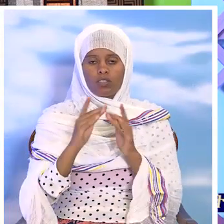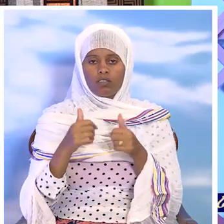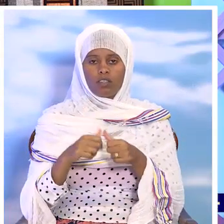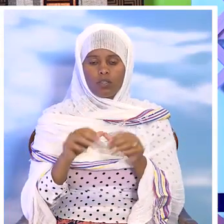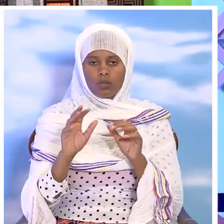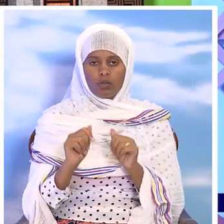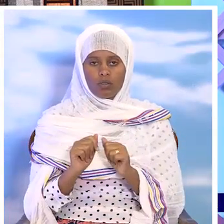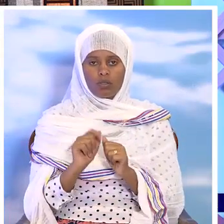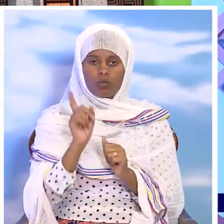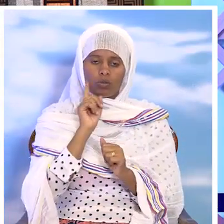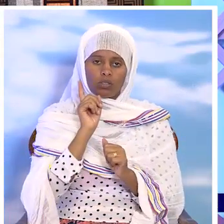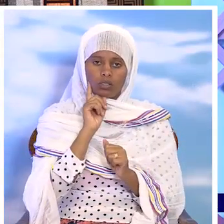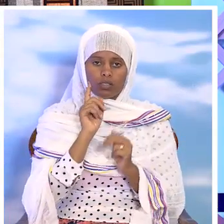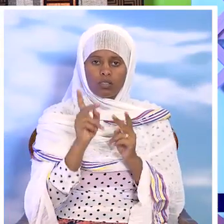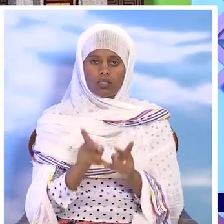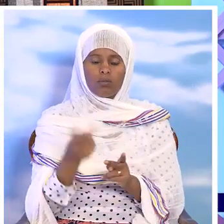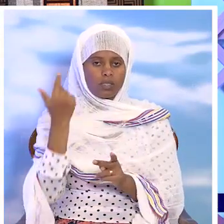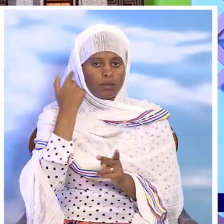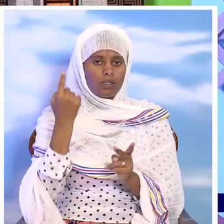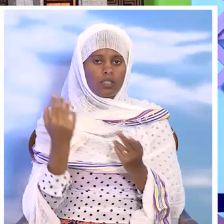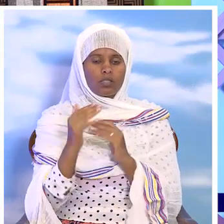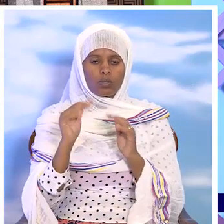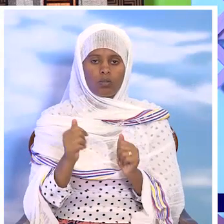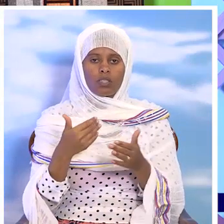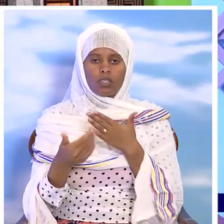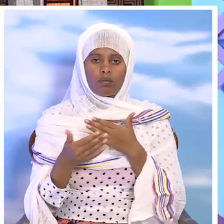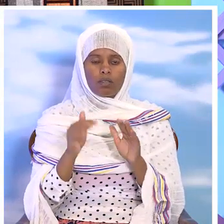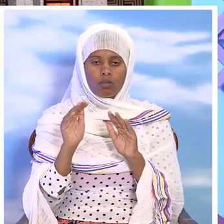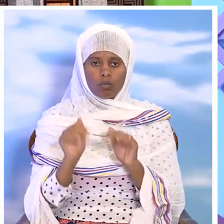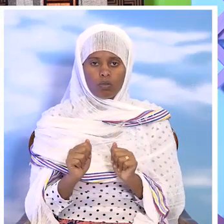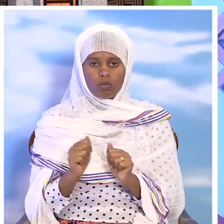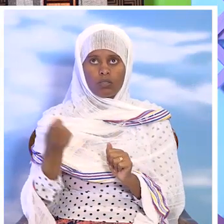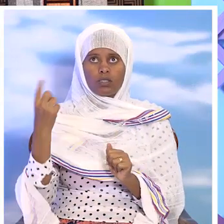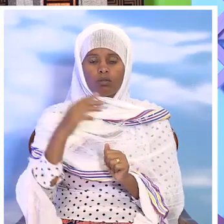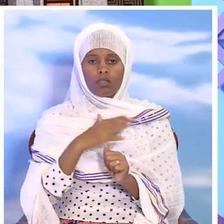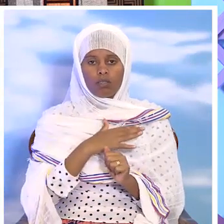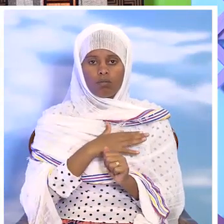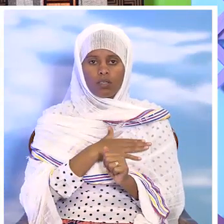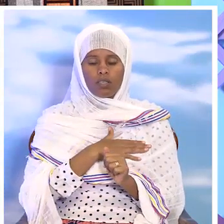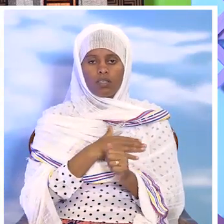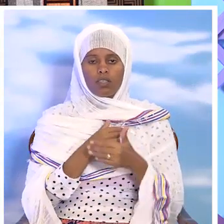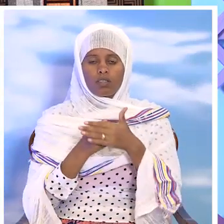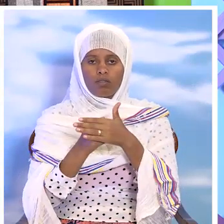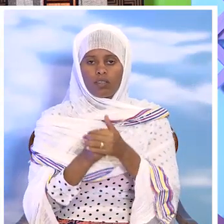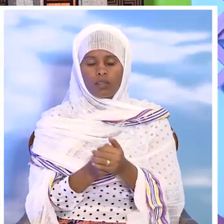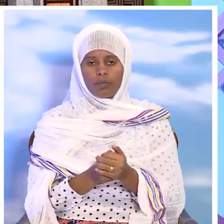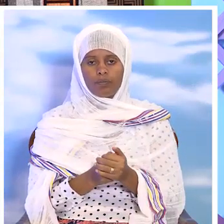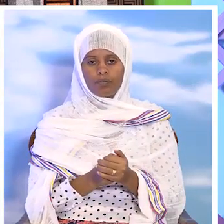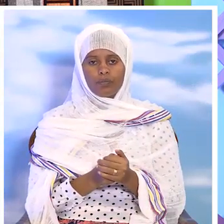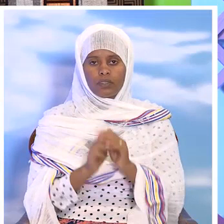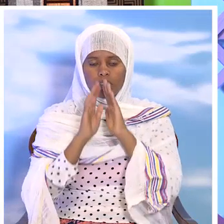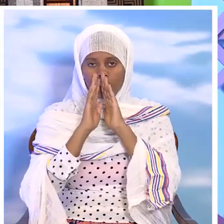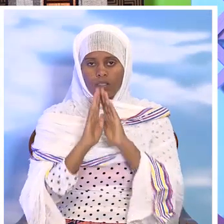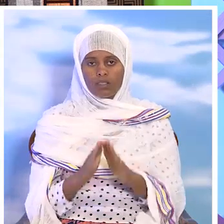ኩሉ ግዜ ድማ ሰማዕቲ ጥራይ ዘይኮና ተግበር ተቓል ክንከውን እግዚኣብሔር ኣምላኽ ይደግፈና። ተቐደሰን